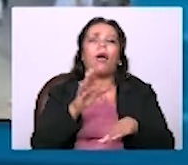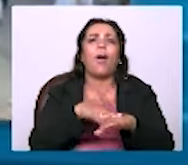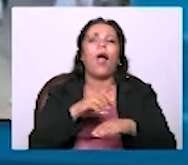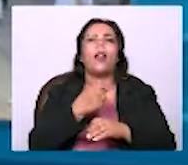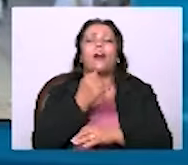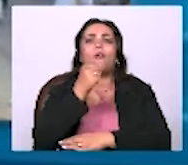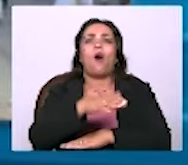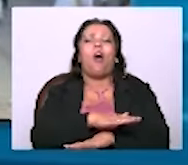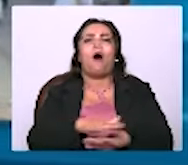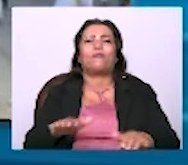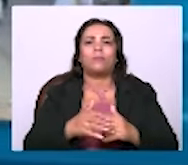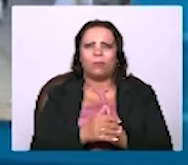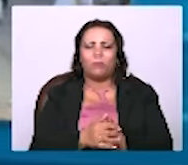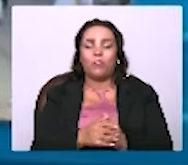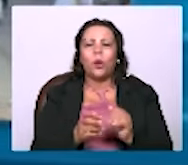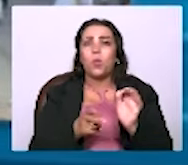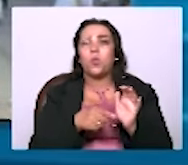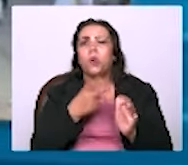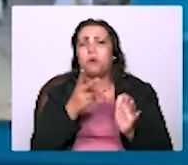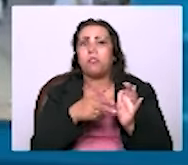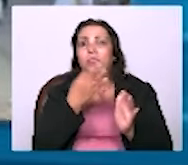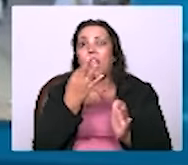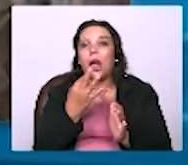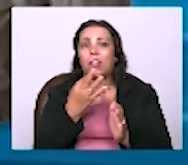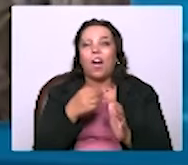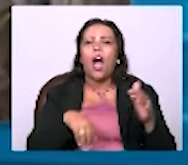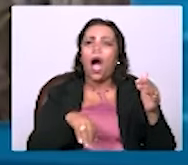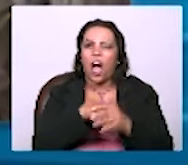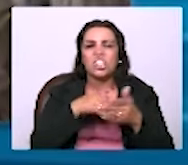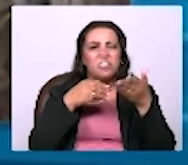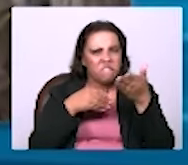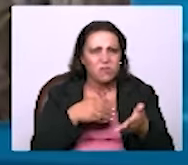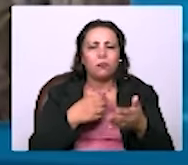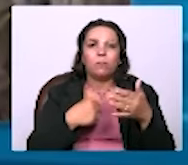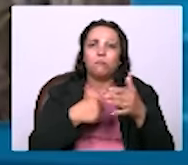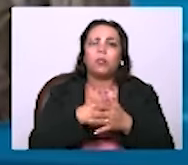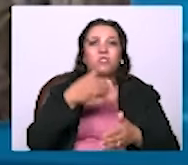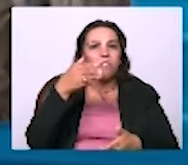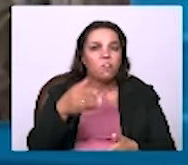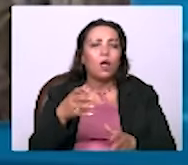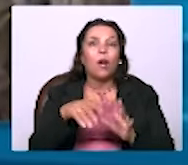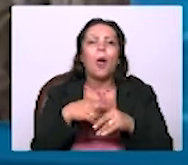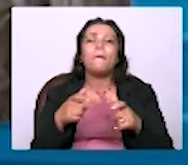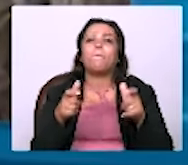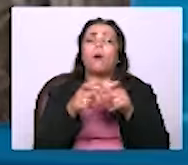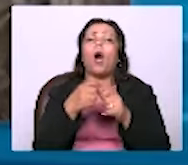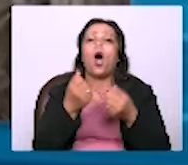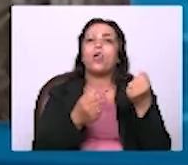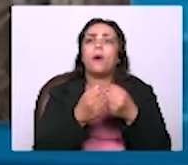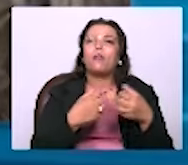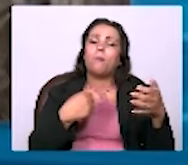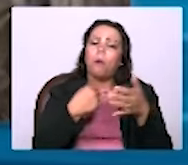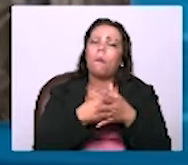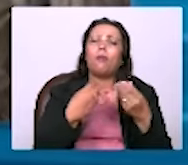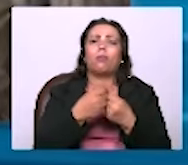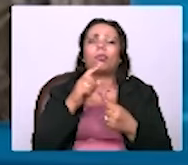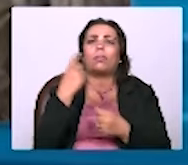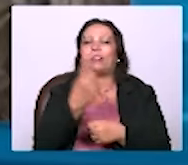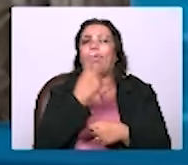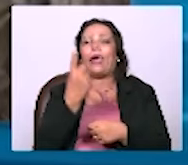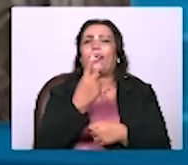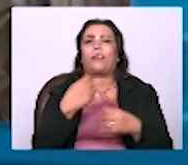يعني كل يومين ثلاثه بنلاقي حادثه بس ما بتبقاش بالج سمه دي مجموعه سيارات خبطوا ببعض على الطريق